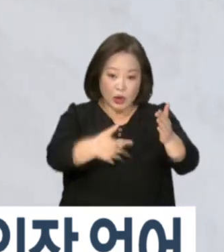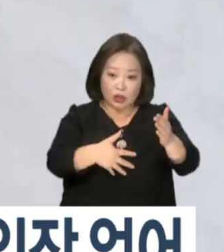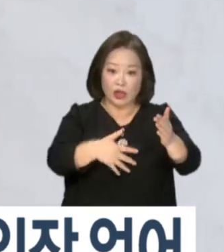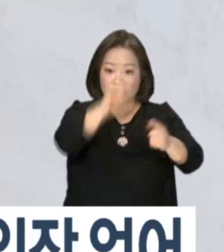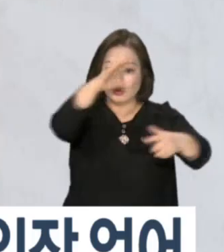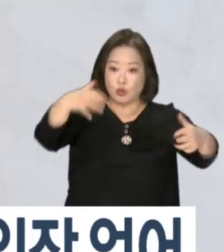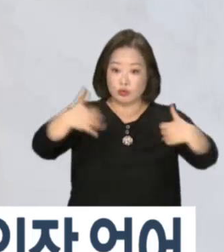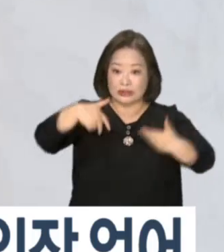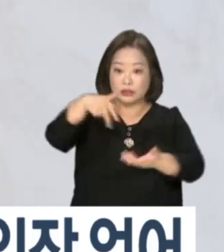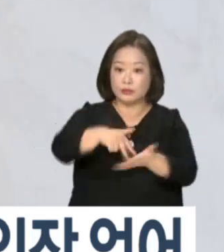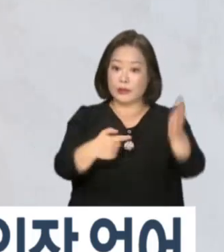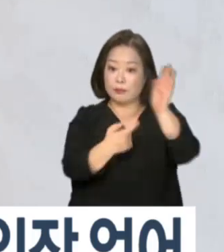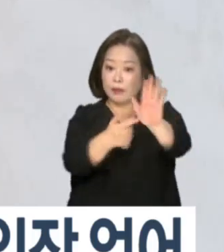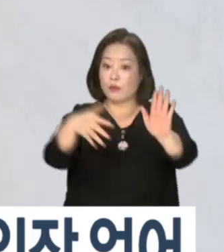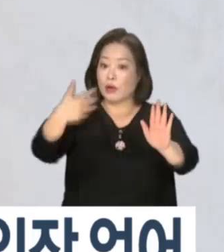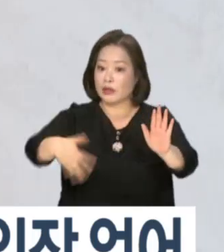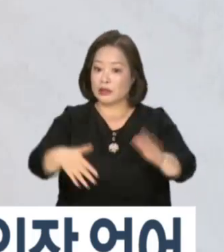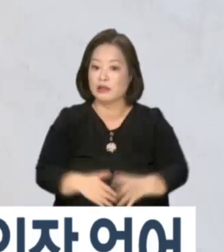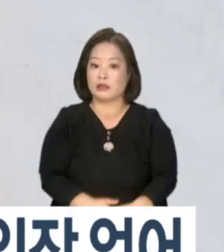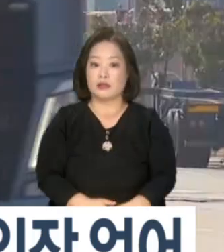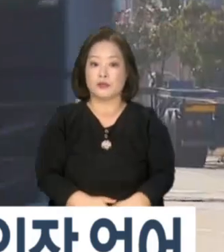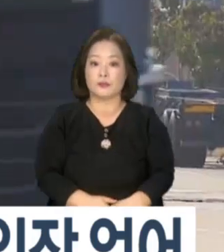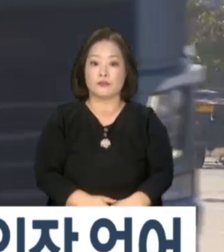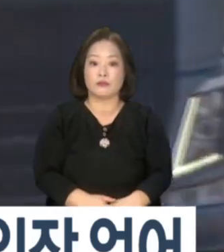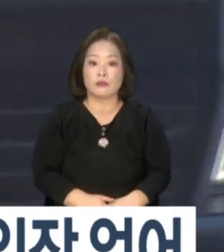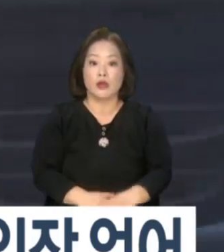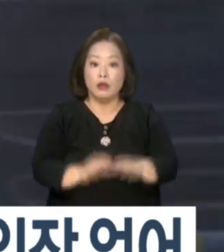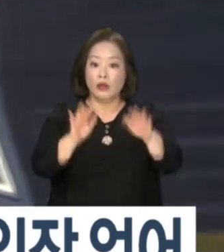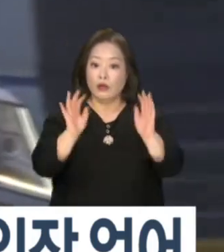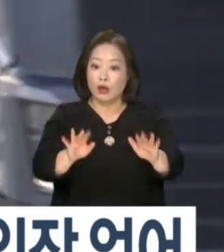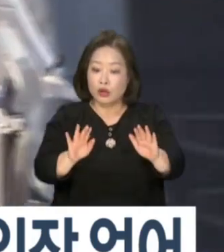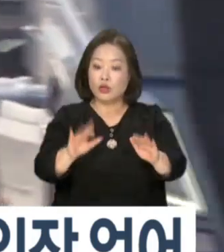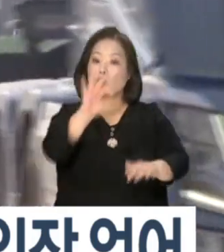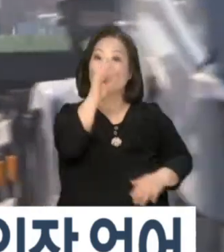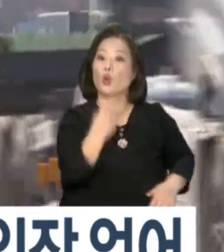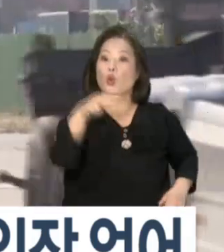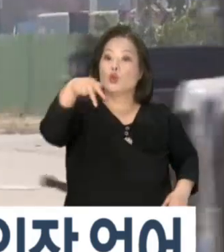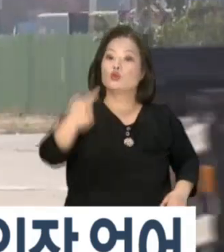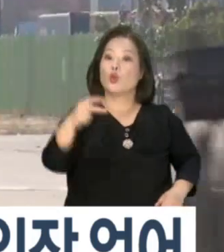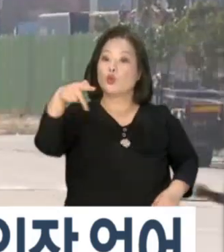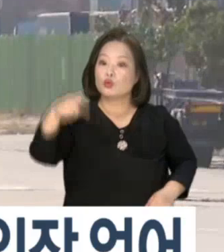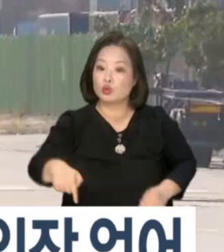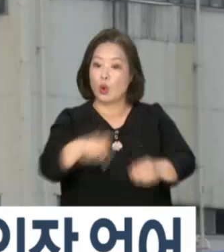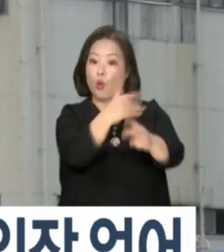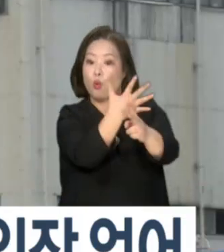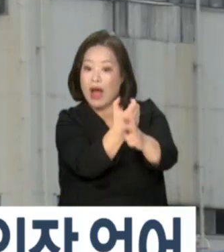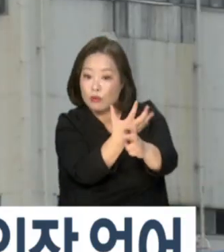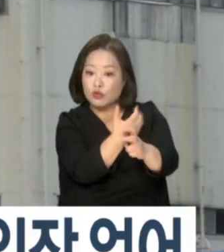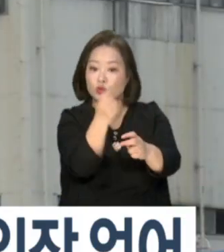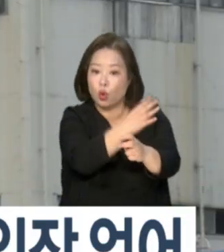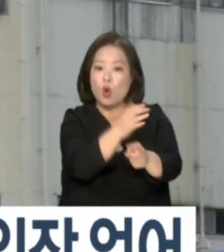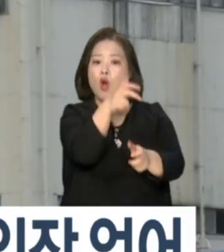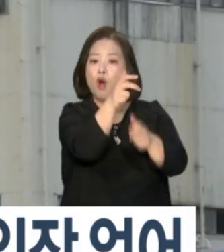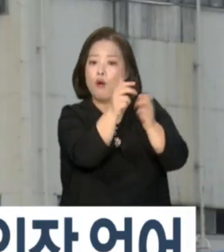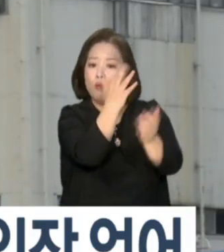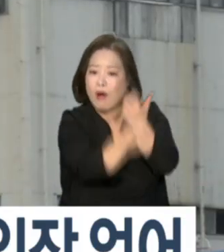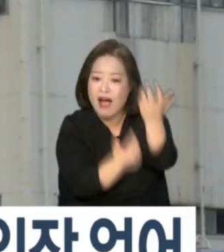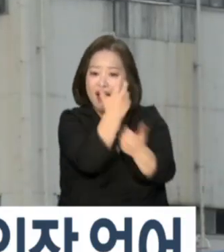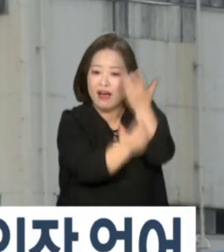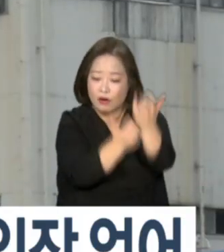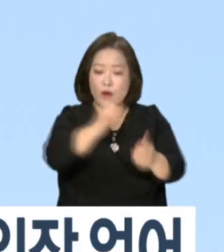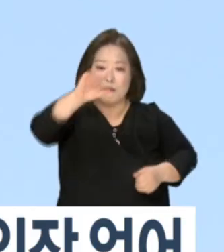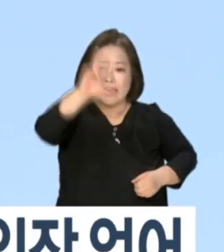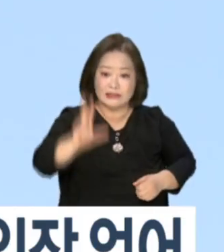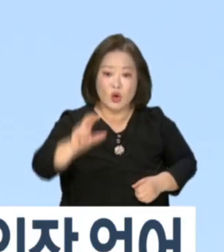공식 입장을 아직 발표하지 않고 있습니다. 한편 요소수는 화물트럭부터 화력발전소나 제철소 등